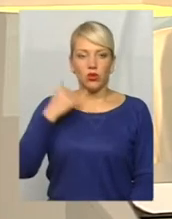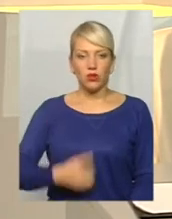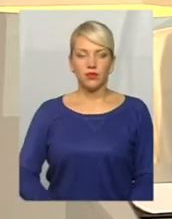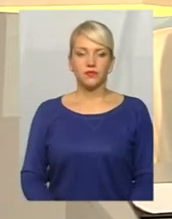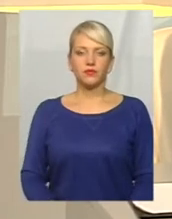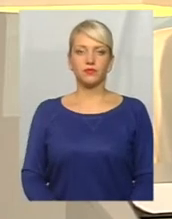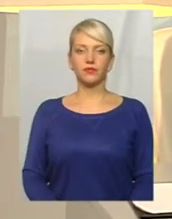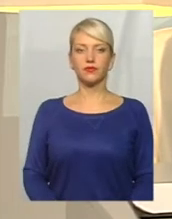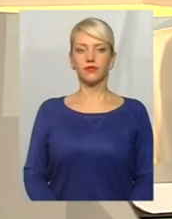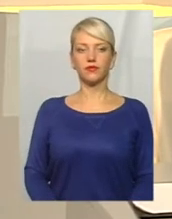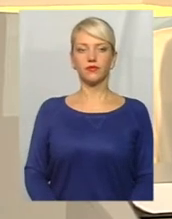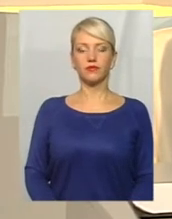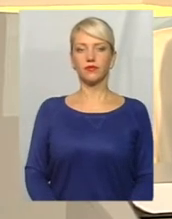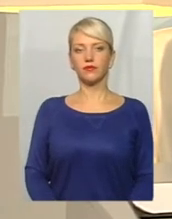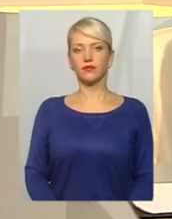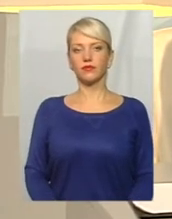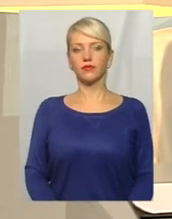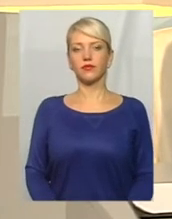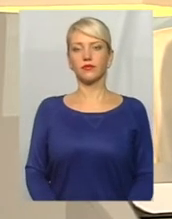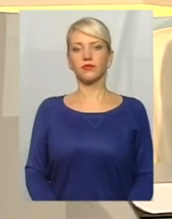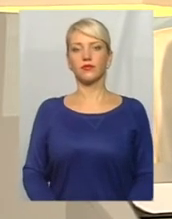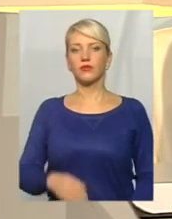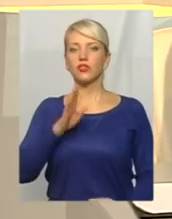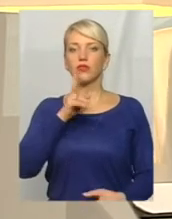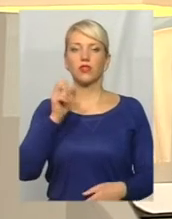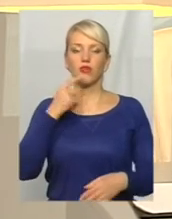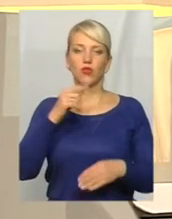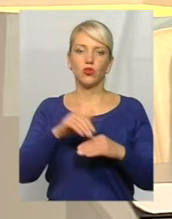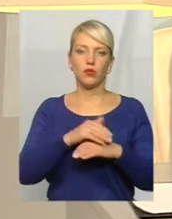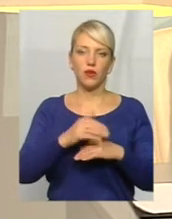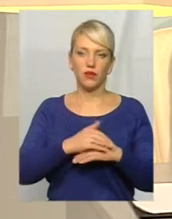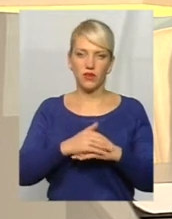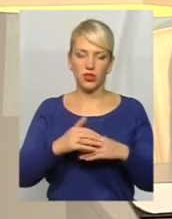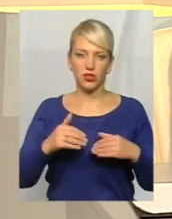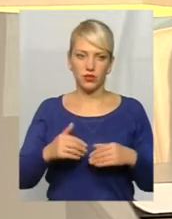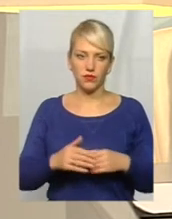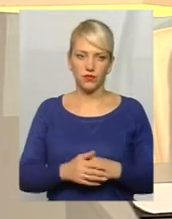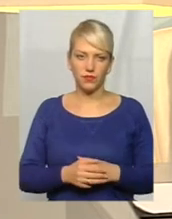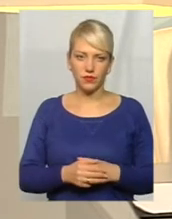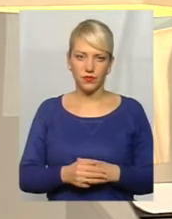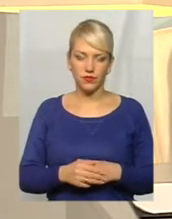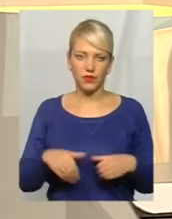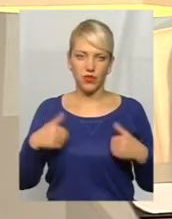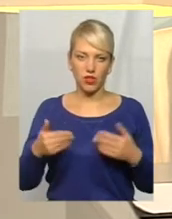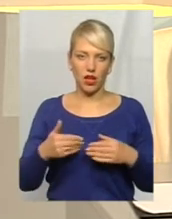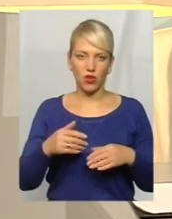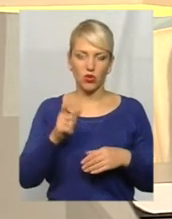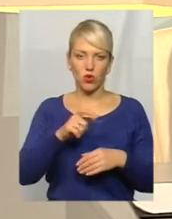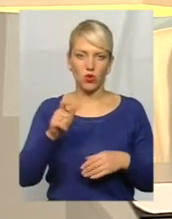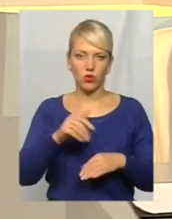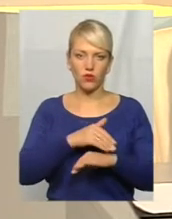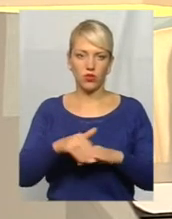дзвінок. Слухаємо вас. Добрий вечір. Добрий вечір. Наталя Жудяні, вулиці Трудової, якраз